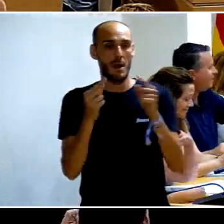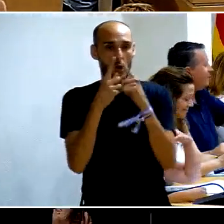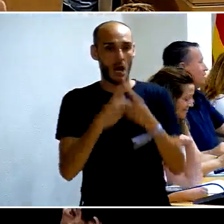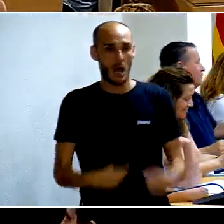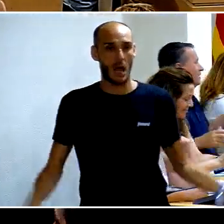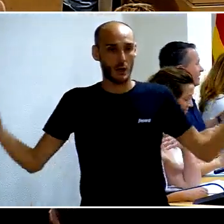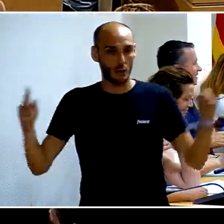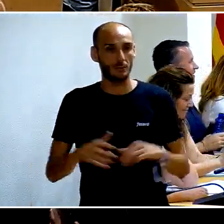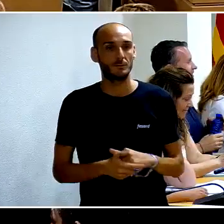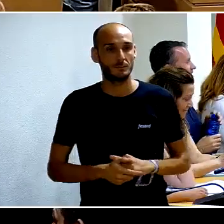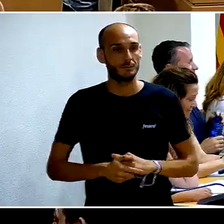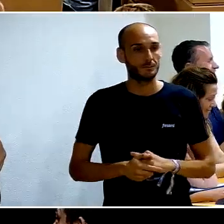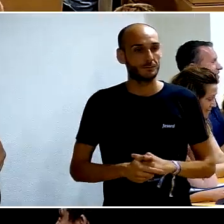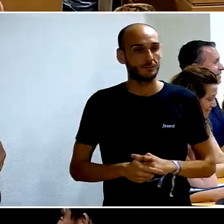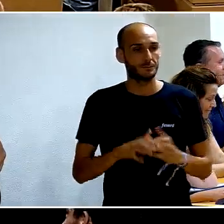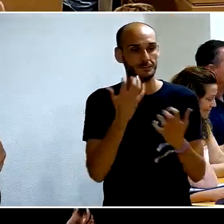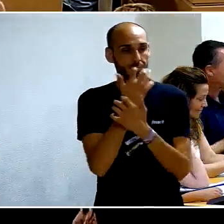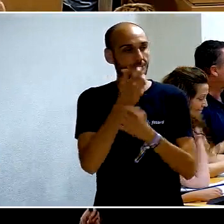demanaria... Bueno, per favor.